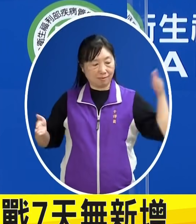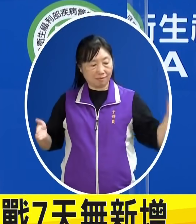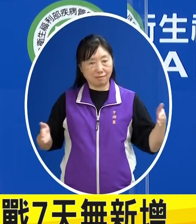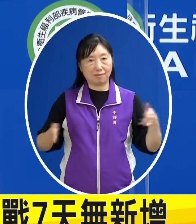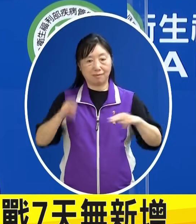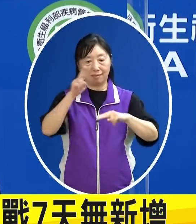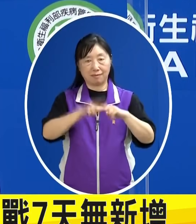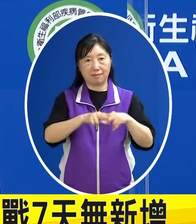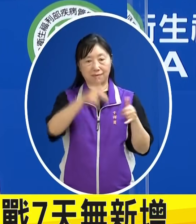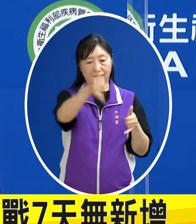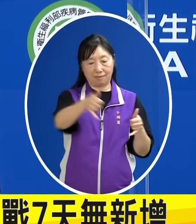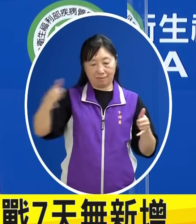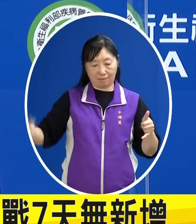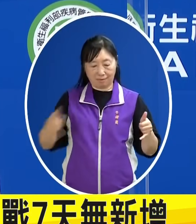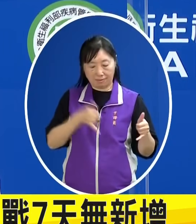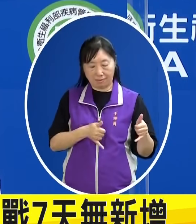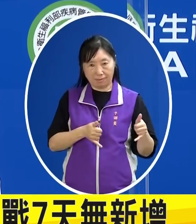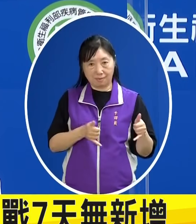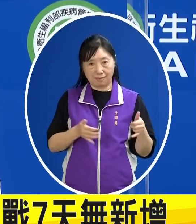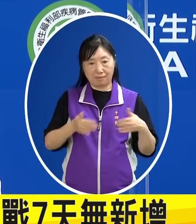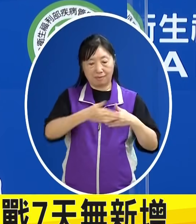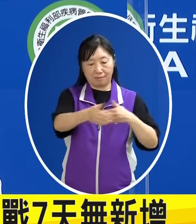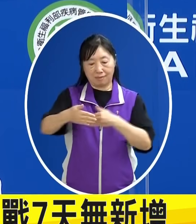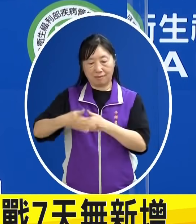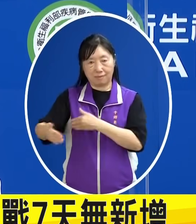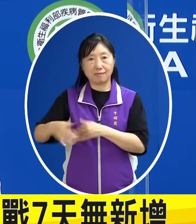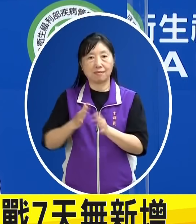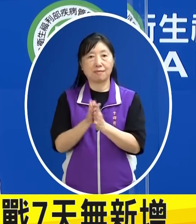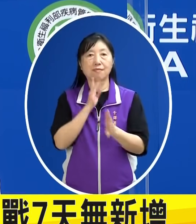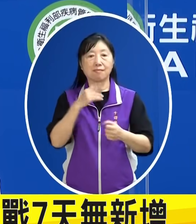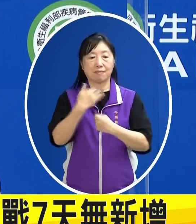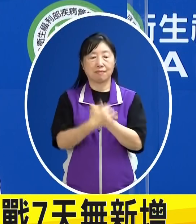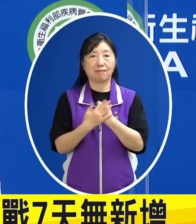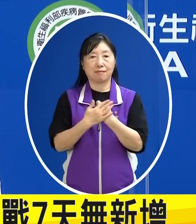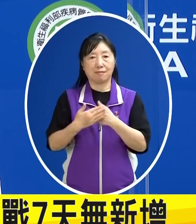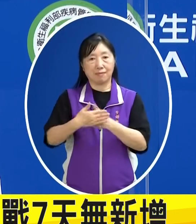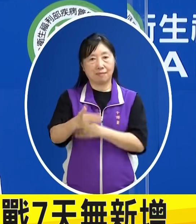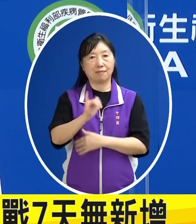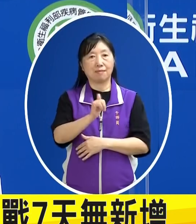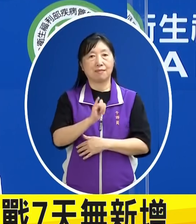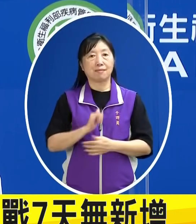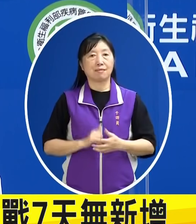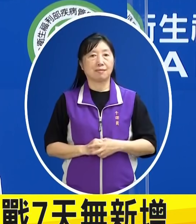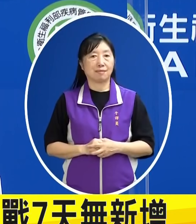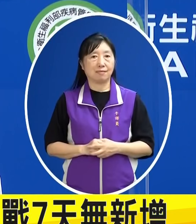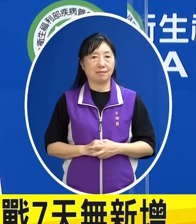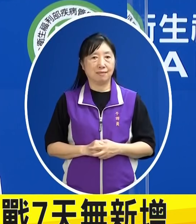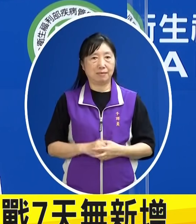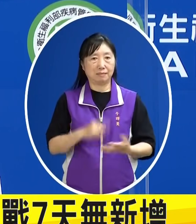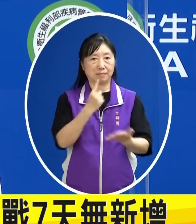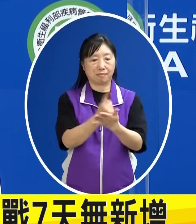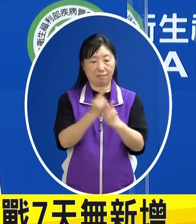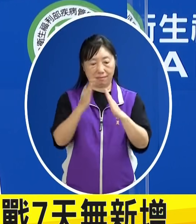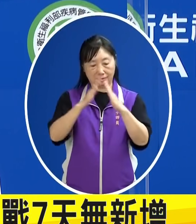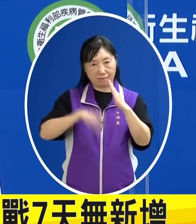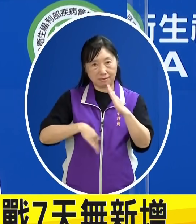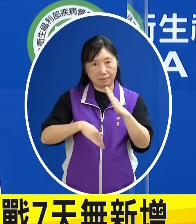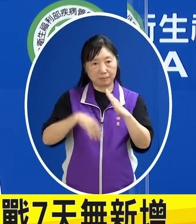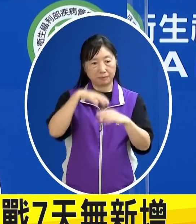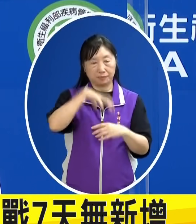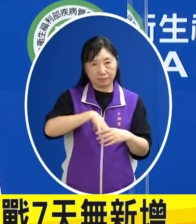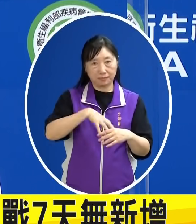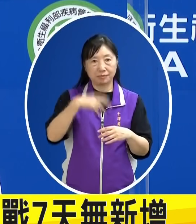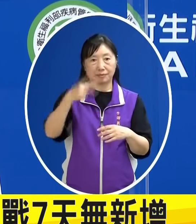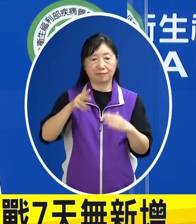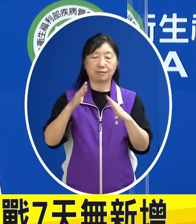座，哈，都可以让我们维持哈一定的这样的一个安全的距离。那各类的室内的场所、室外